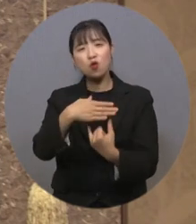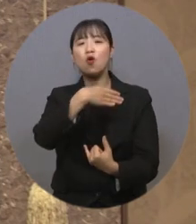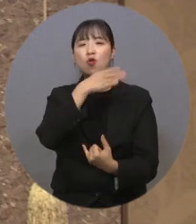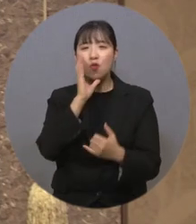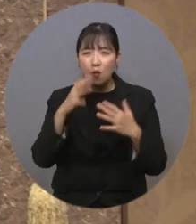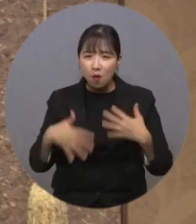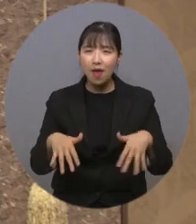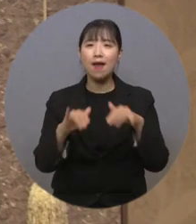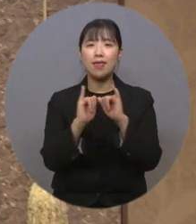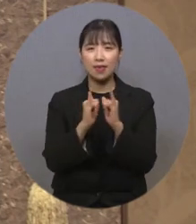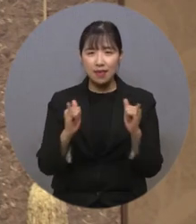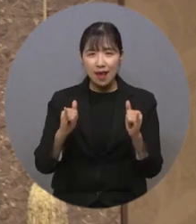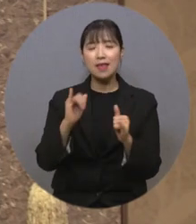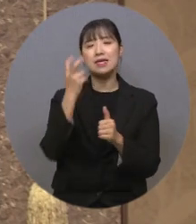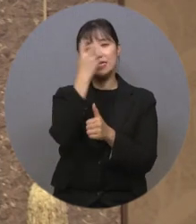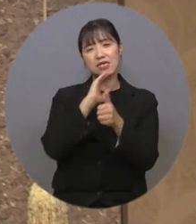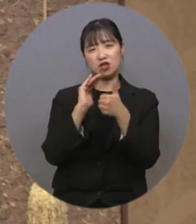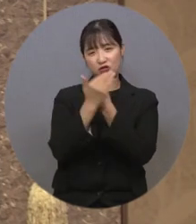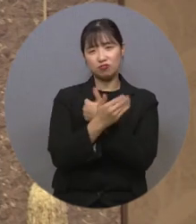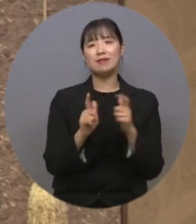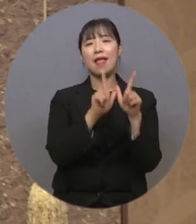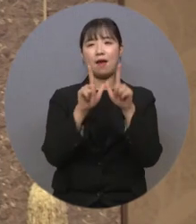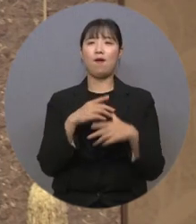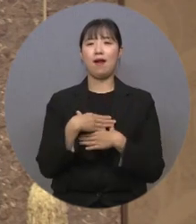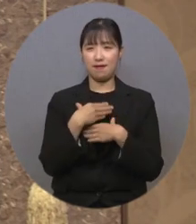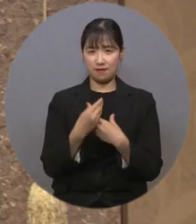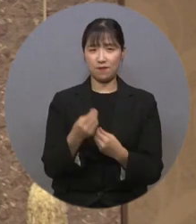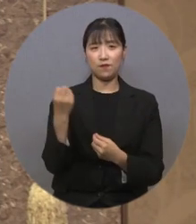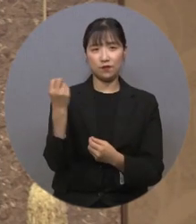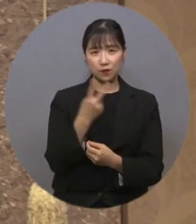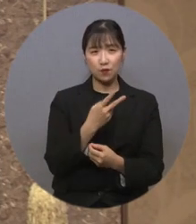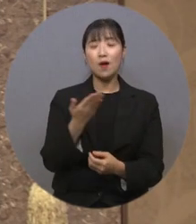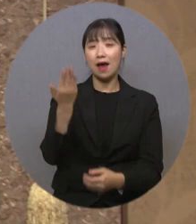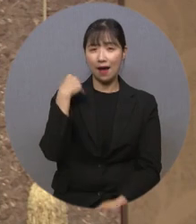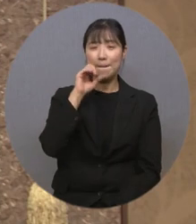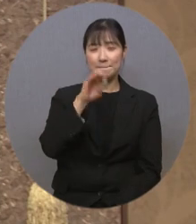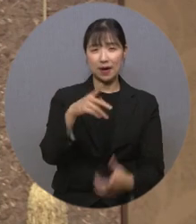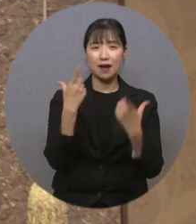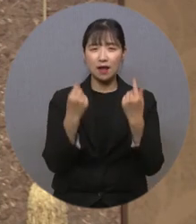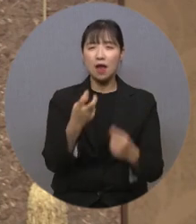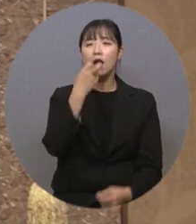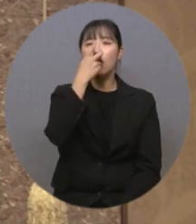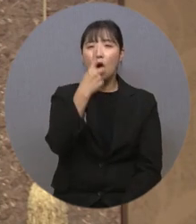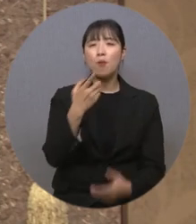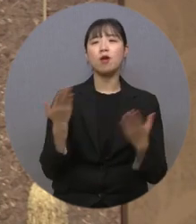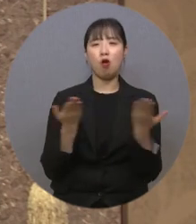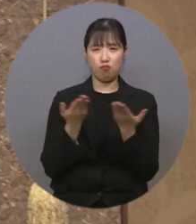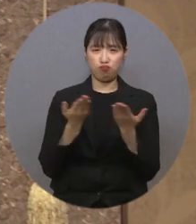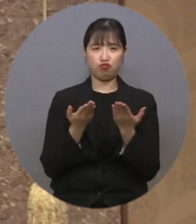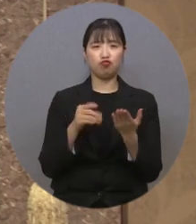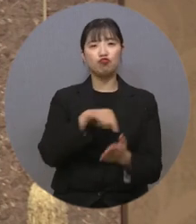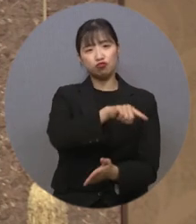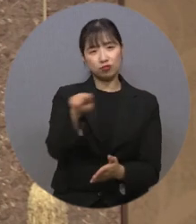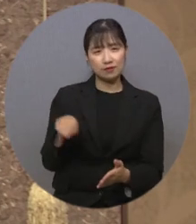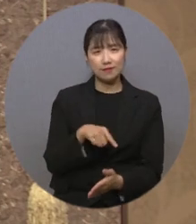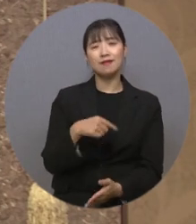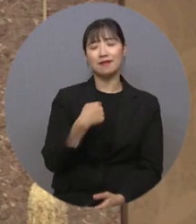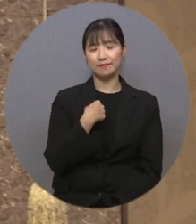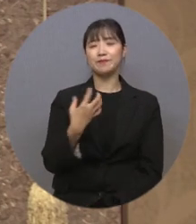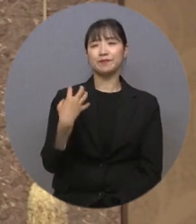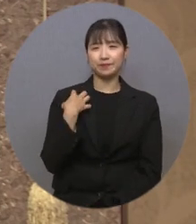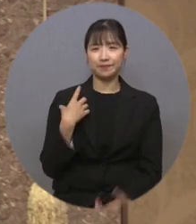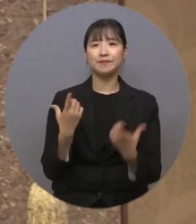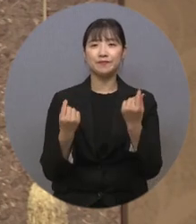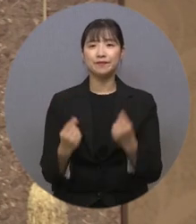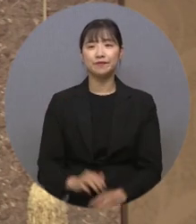노약자들을 지켜주는 생활안전, 네. 그다음에 아까 말씀드렸던 경비 업무 이러한 것들을 자치경찰이 맡고